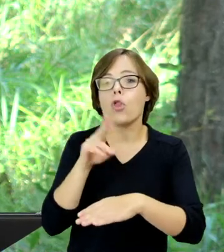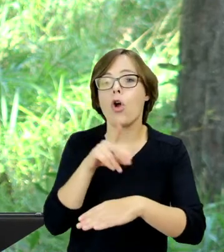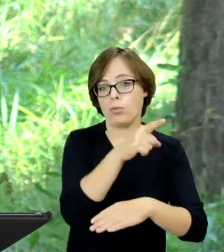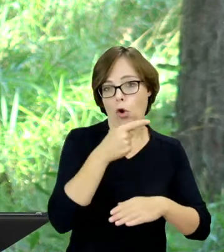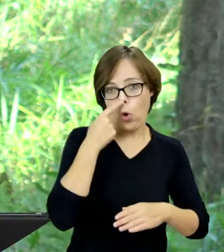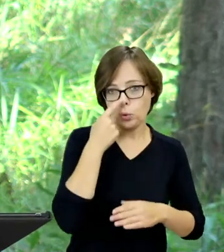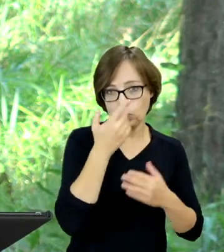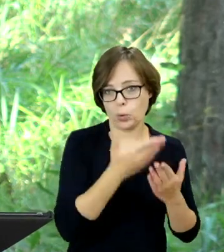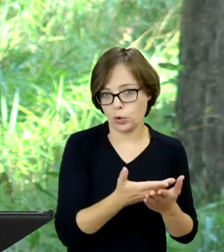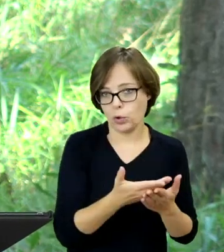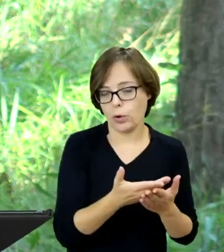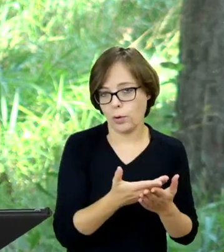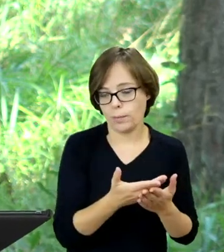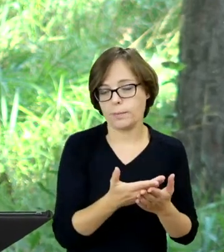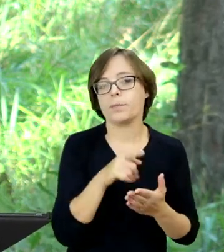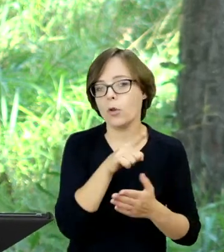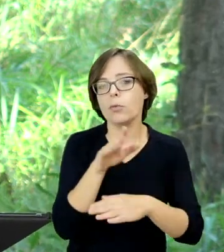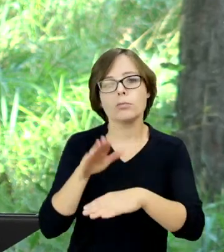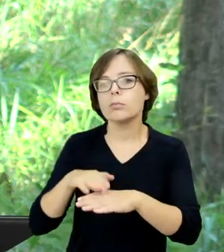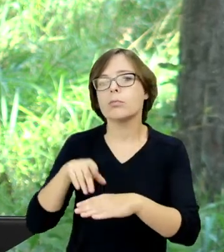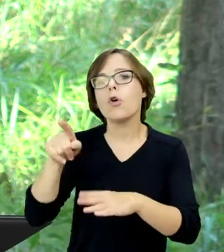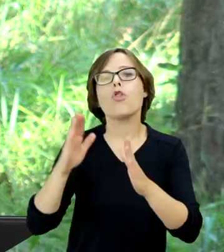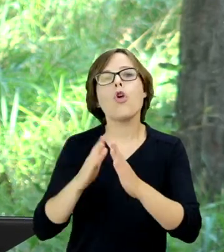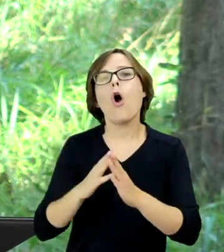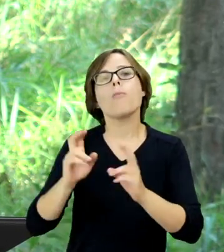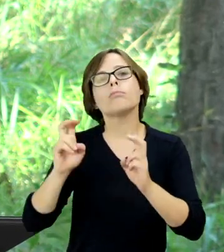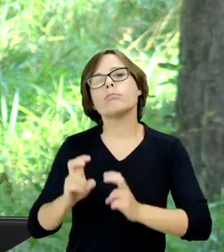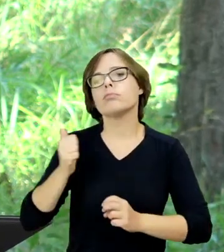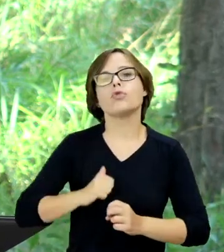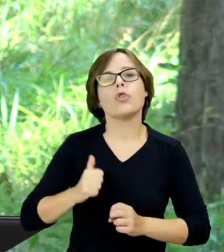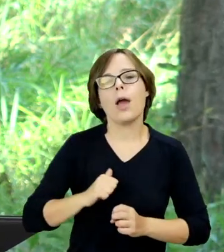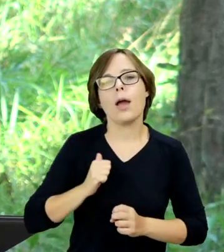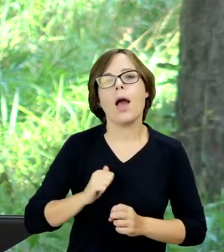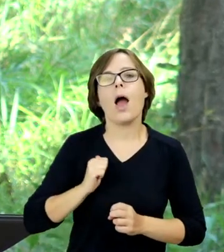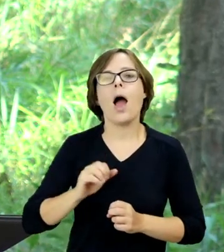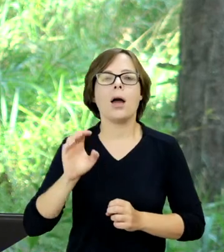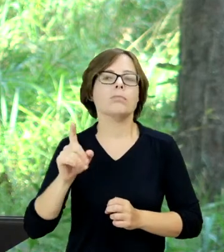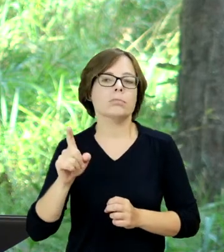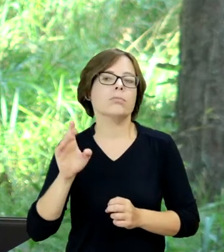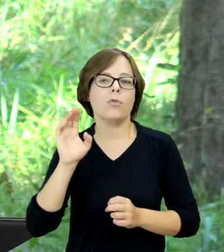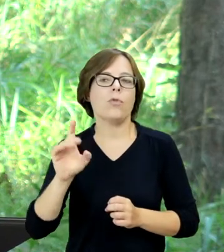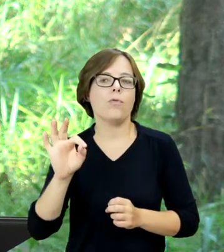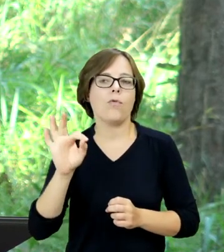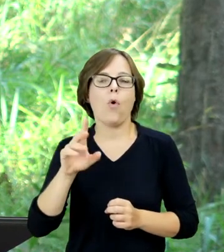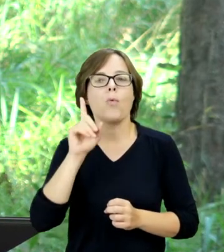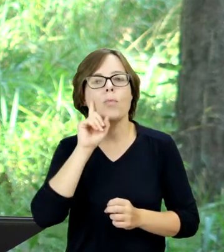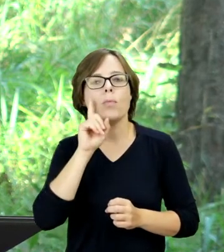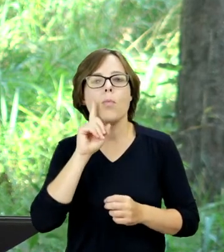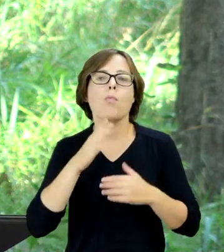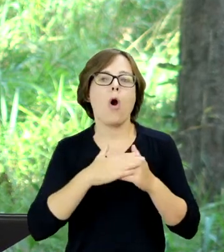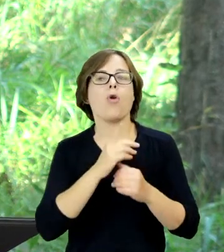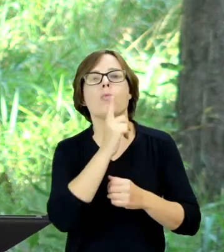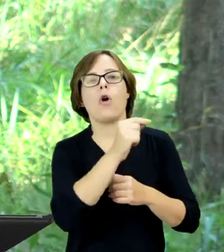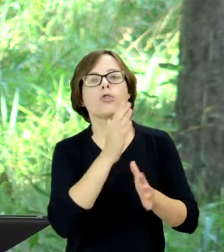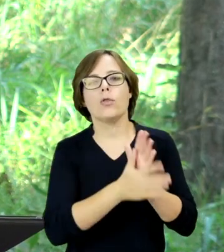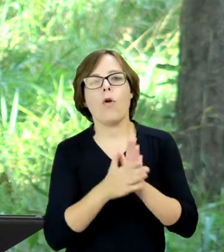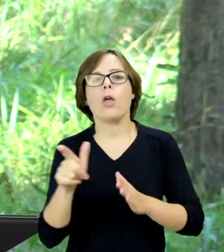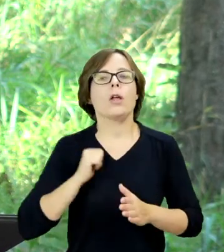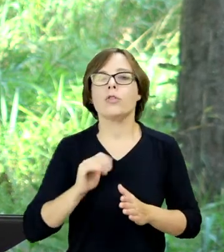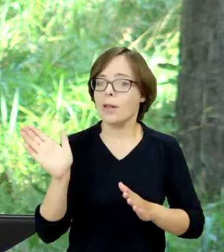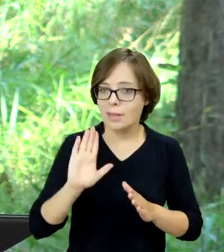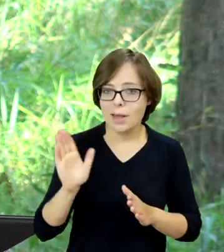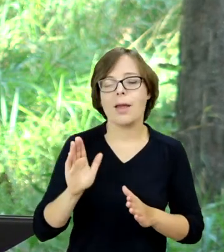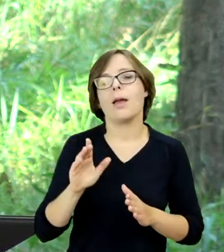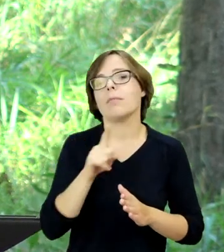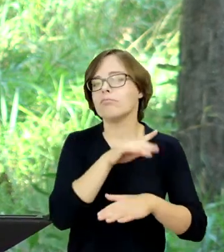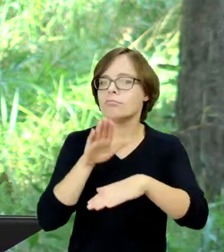tego, żeby nie czekały już w domu, gdy ich mężczyźni walczą za ojczyznę, tylko pomagały im na